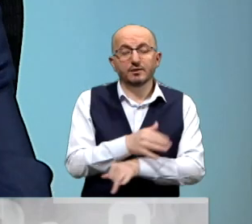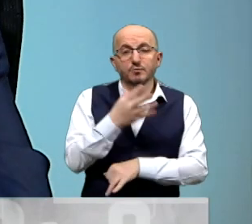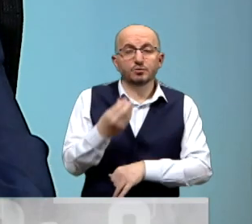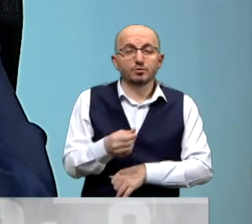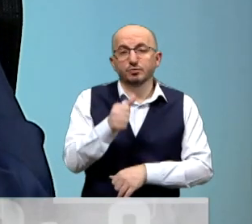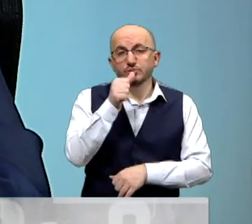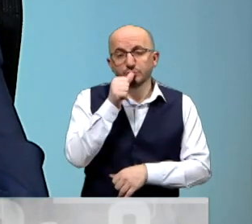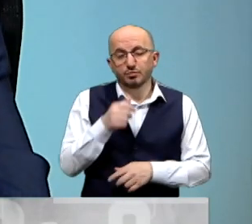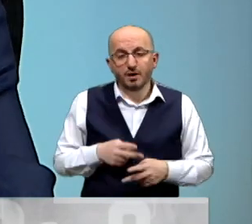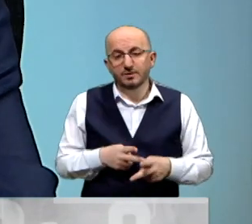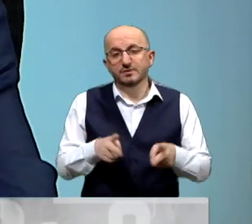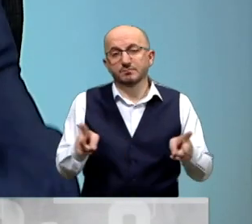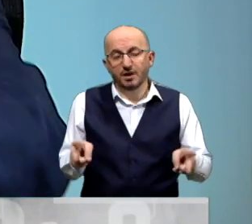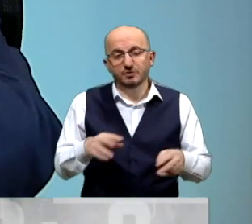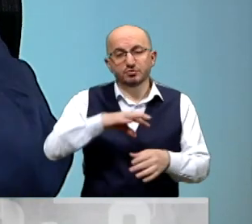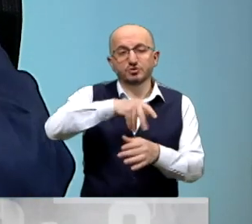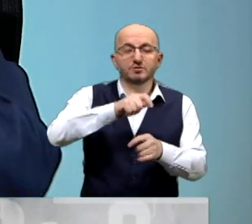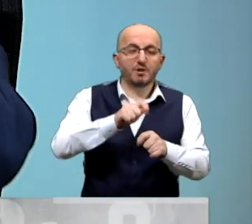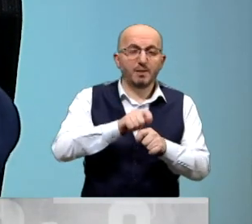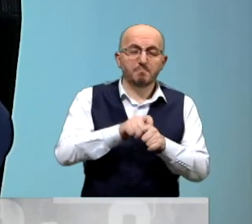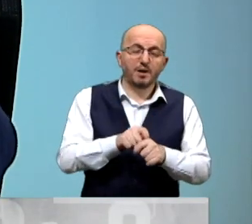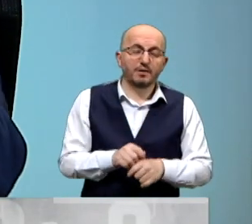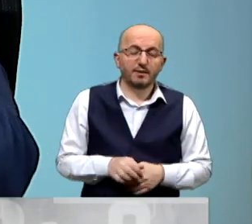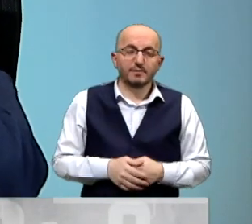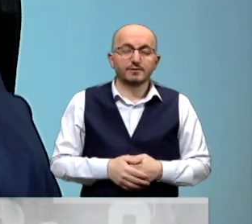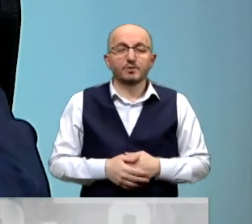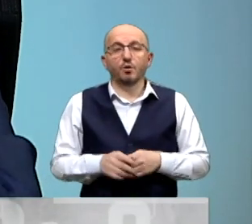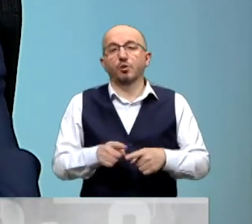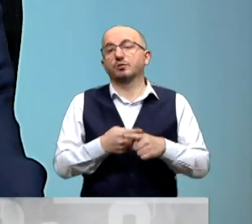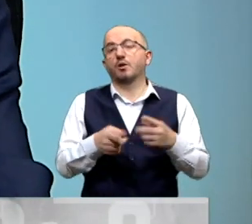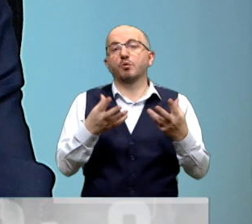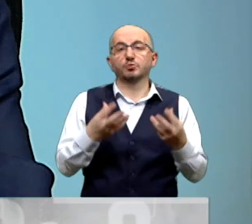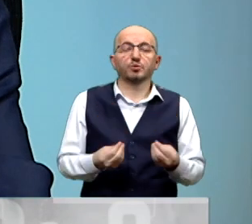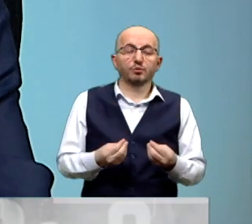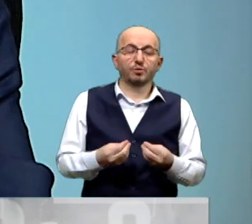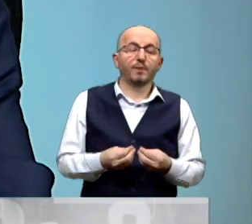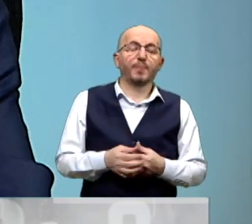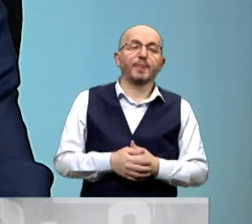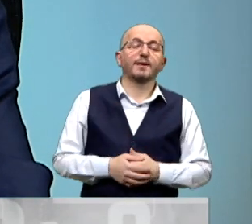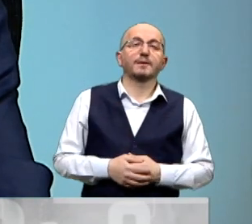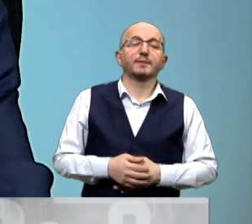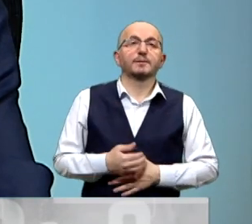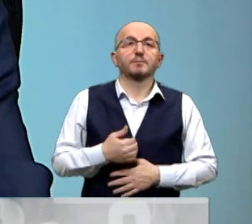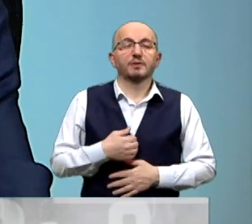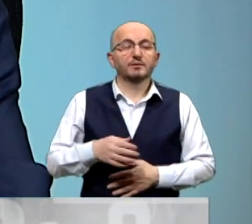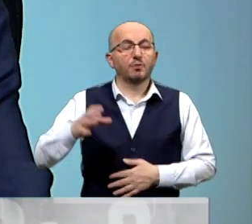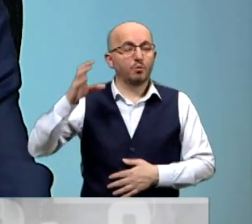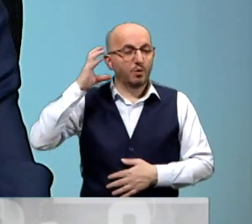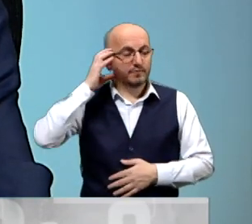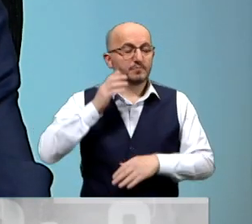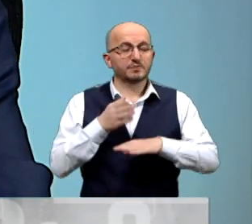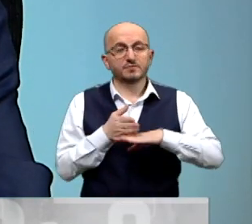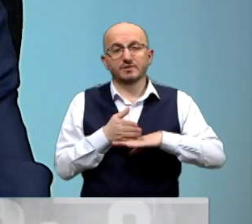su akıtmak Çeşme yapmak orada çeşmelerden birisine ortak olmuş oluyor şimdi ben de vakfımız bir